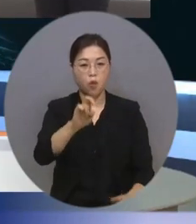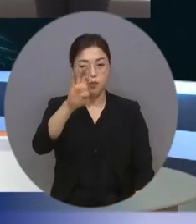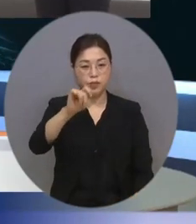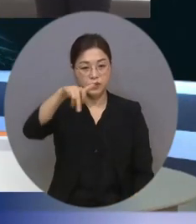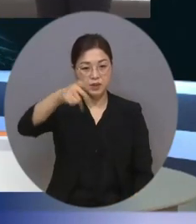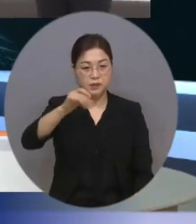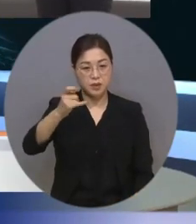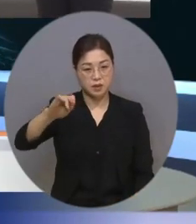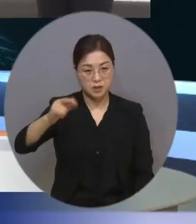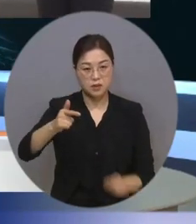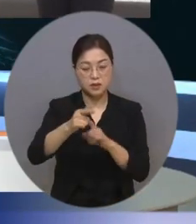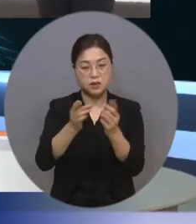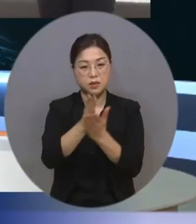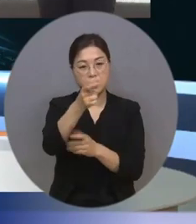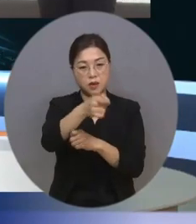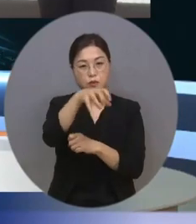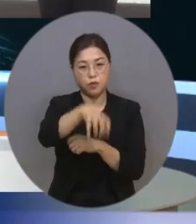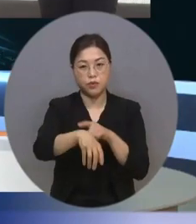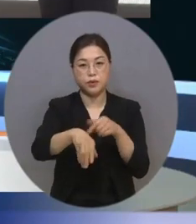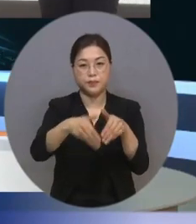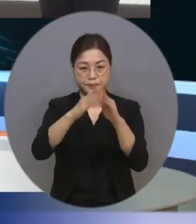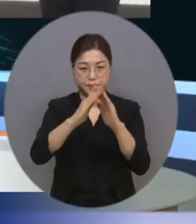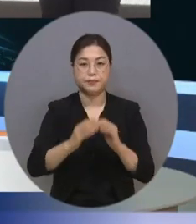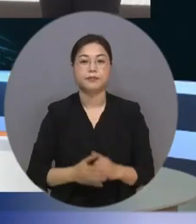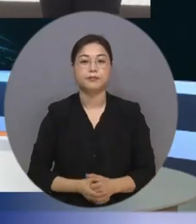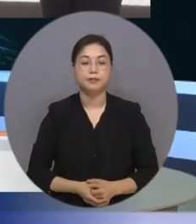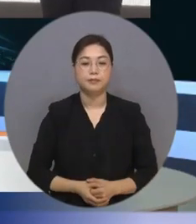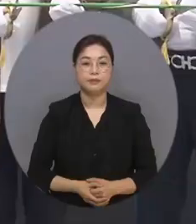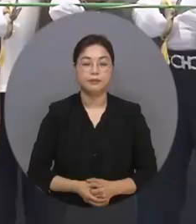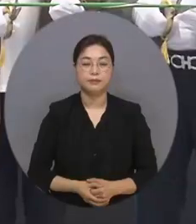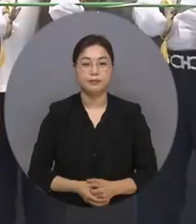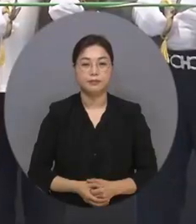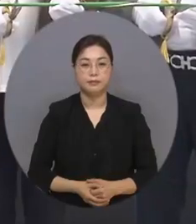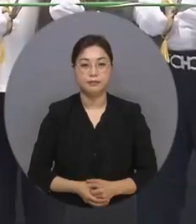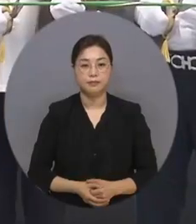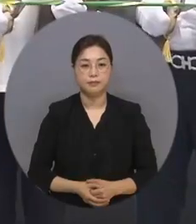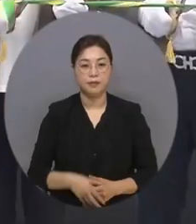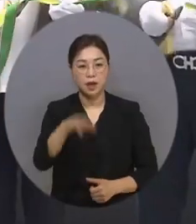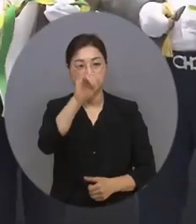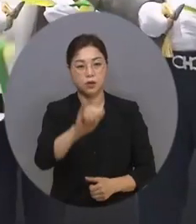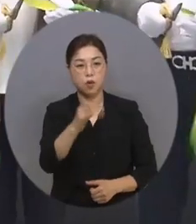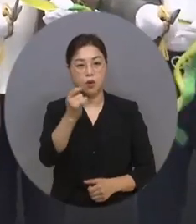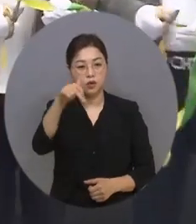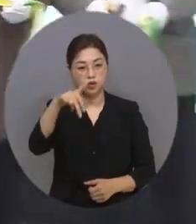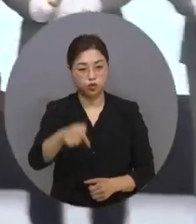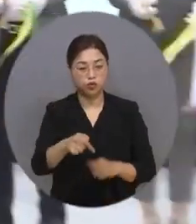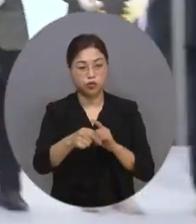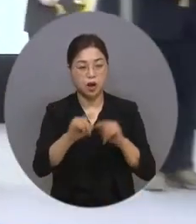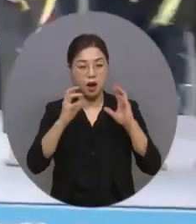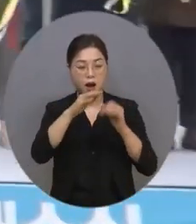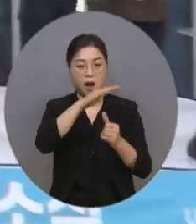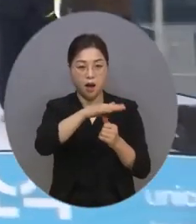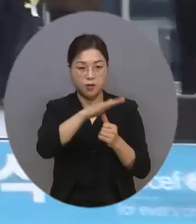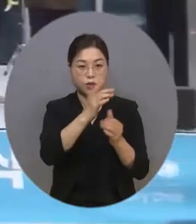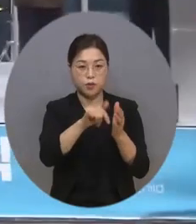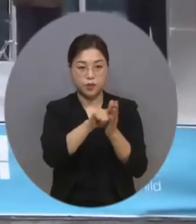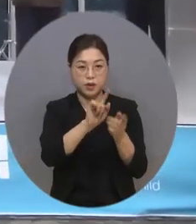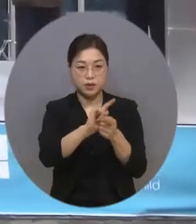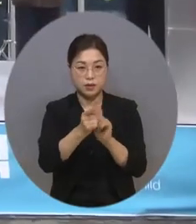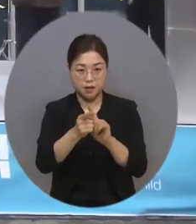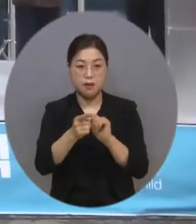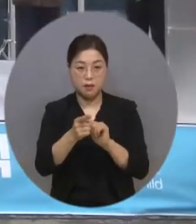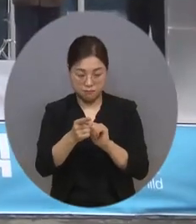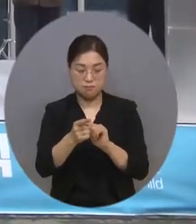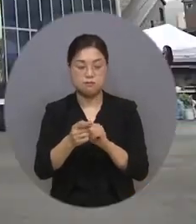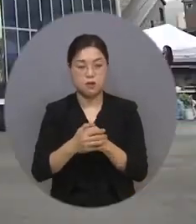사무소가 개소했습니다. 보도에 장유진 기자입니다. 전북 완주군의 아동옴부즈퍼슨 전담사무소가